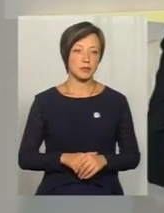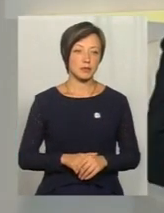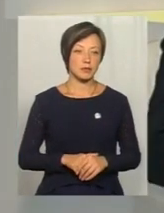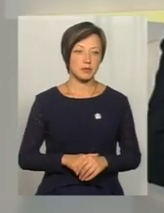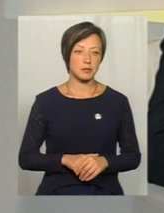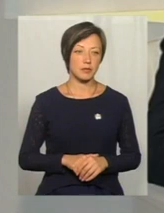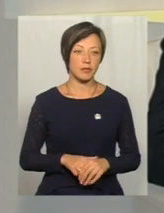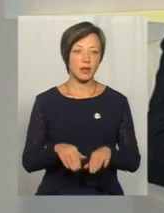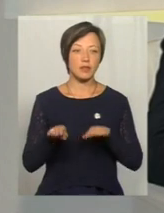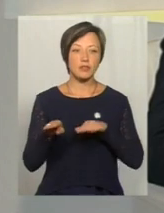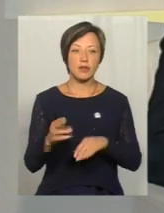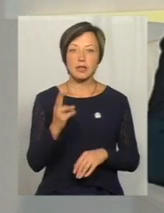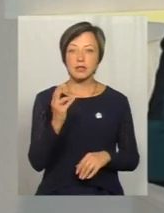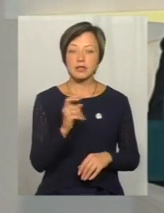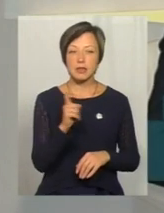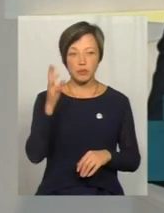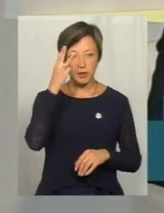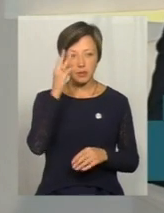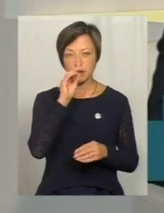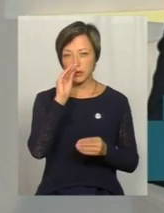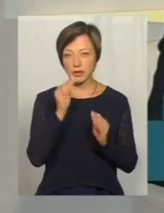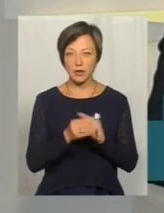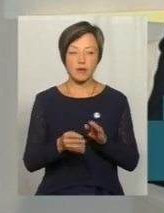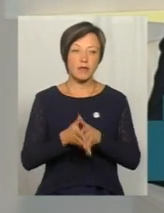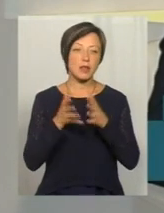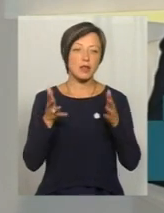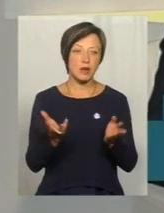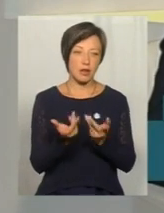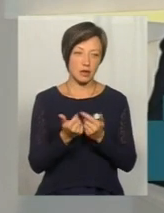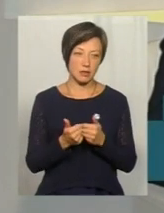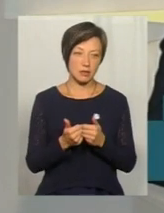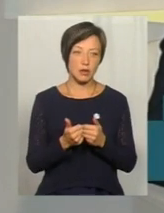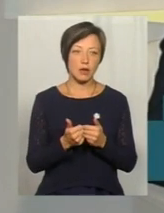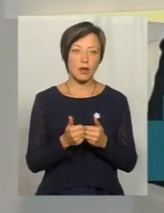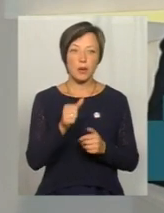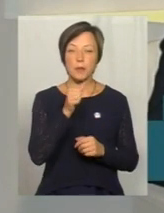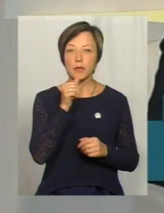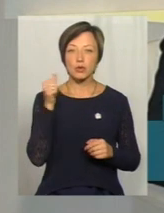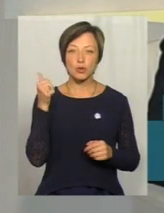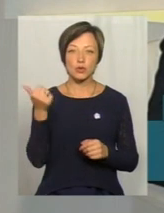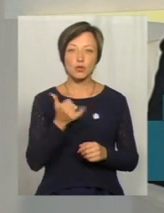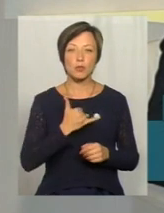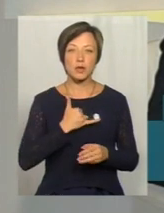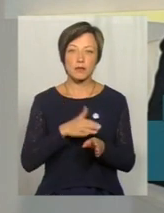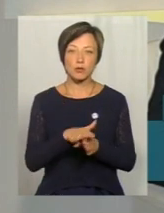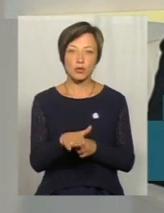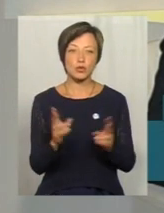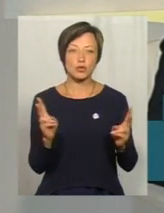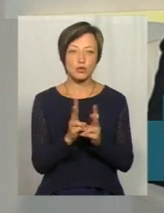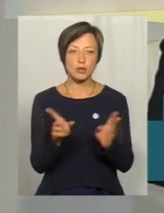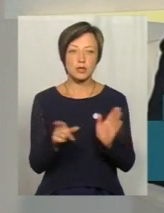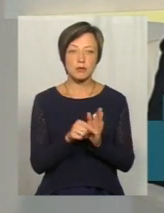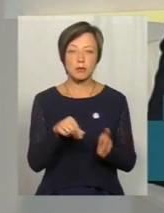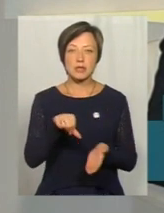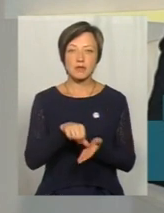Швейних цехів, які в Хмельницькому в тіні, неймовірна велика кількість. Буквально минулого тижня в мене відбулася зустріч з представниками